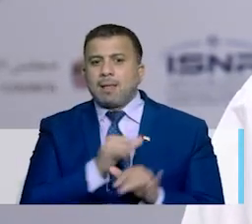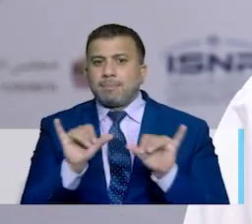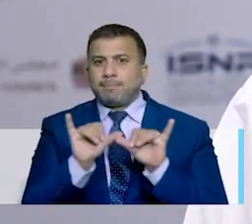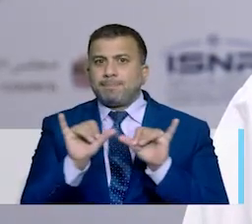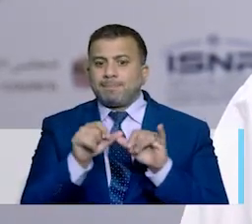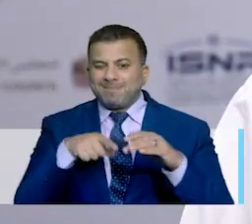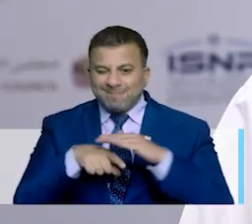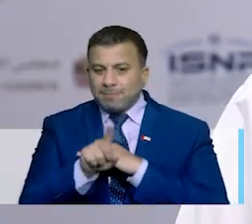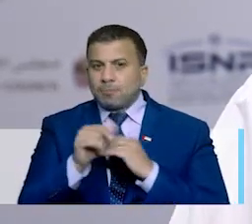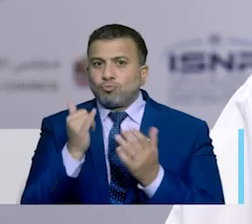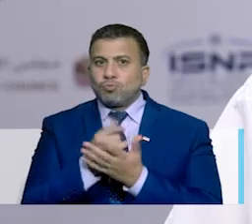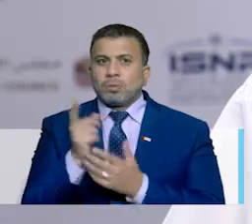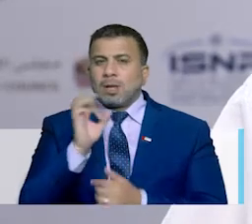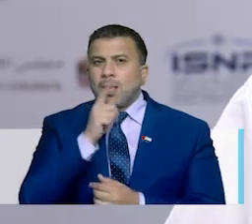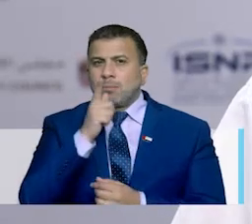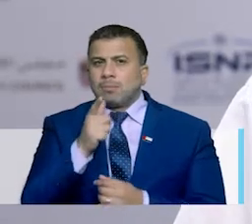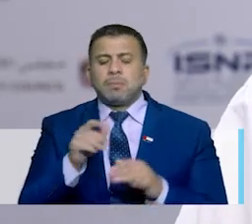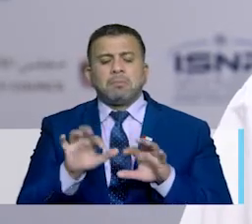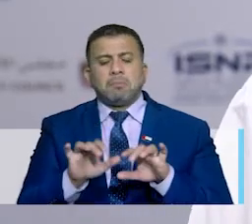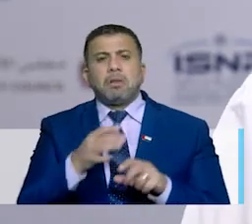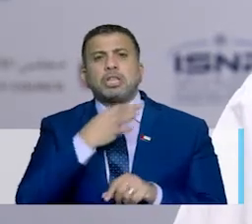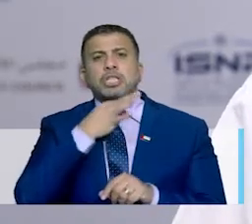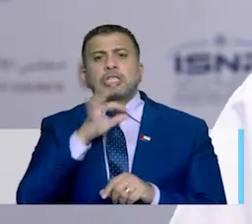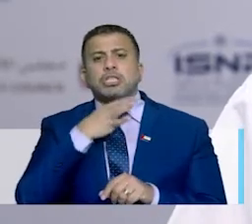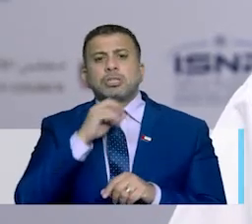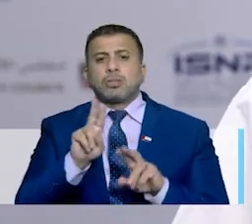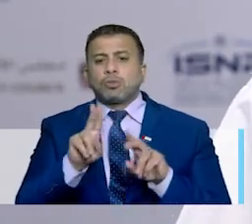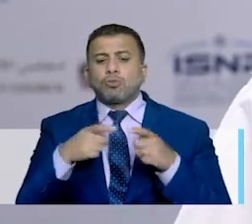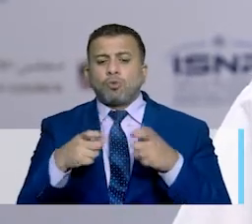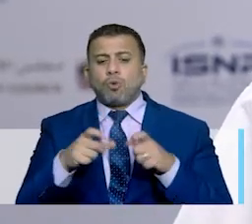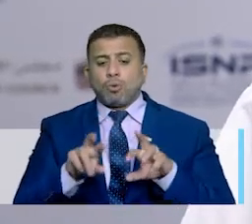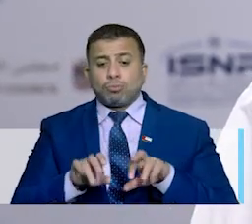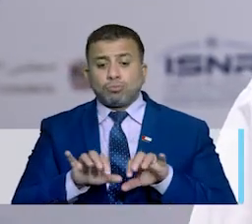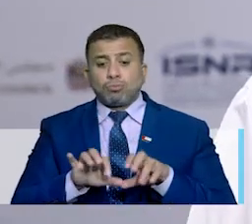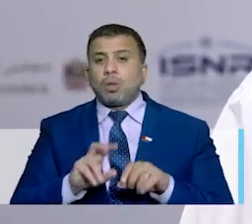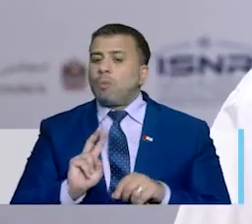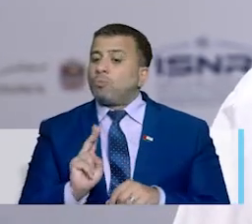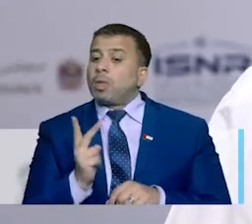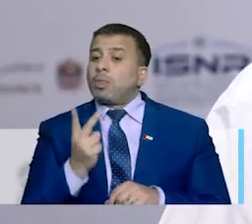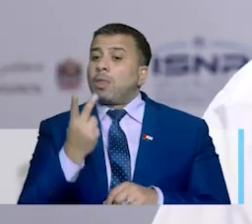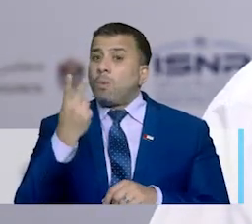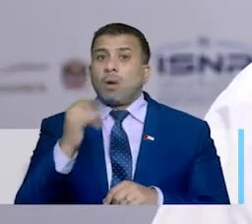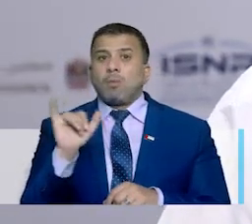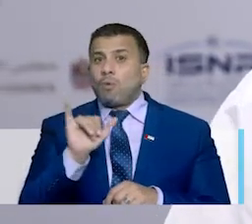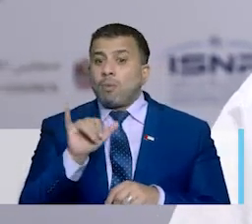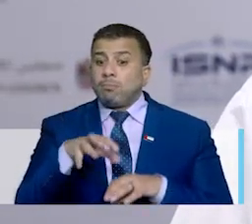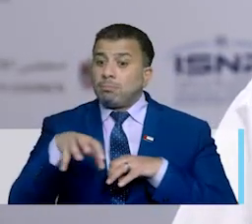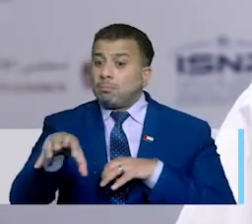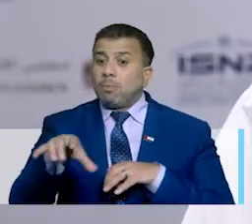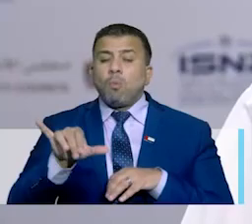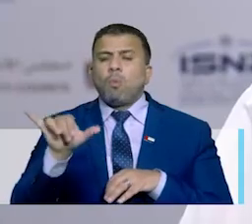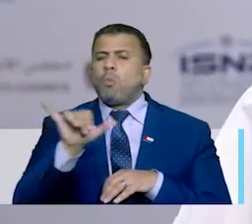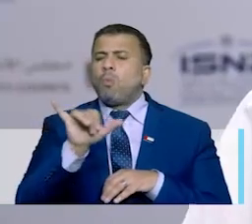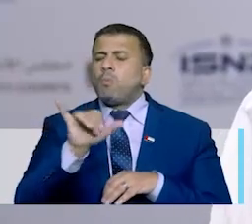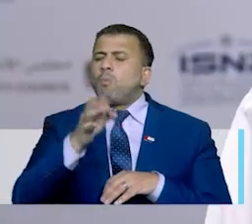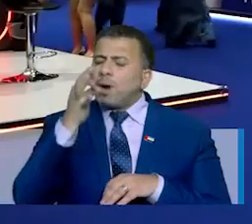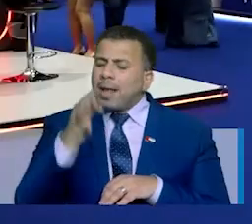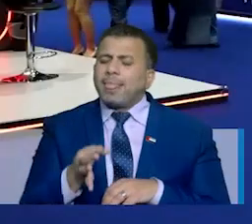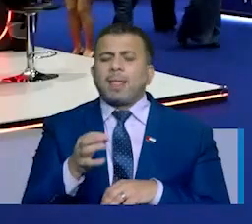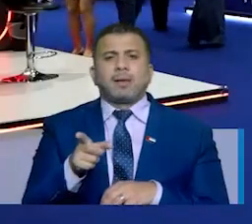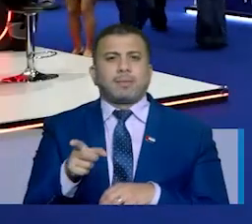هذا يتميز بوجود معدات حديثة وتكنولوجية متطورة جدا تخدم هذا القطاع الحساس والمهم